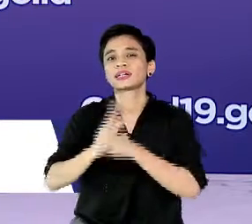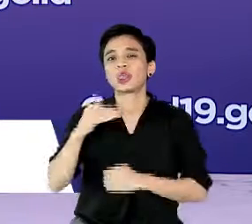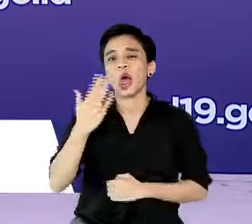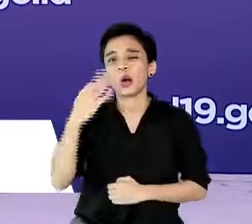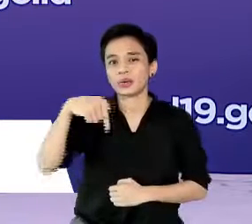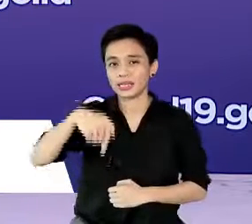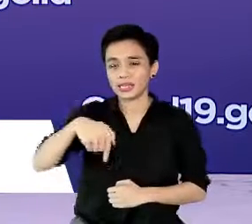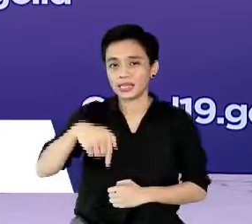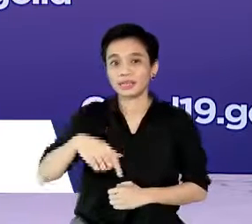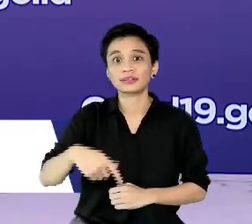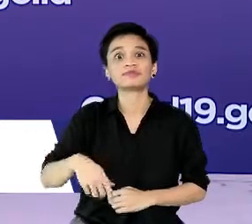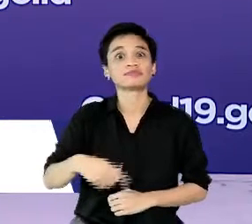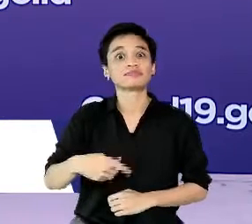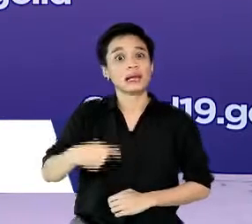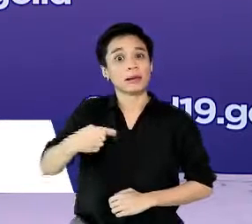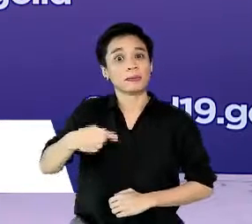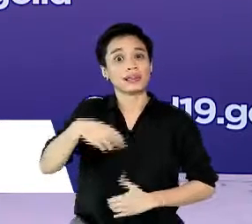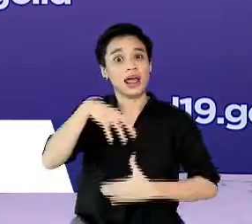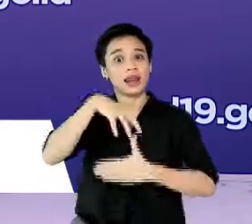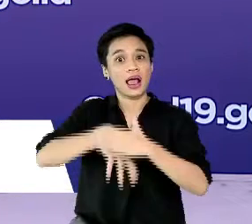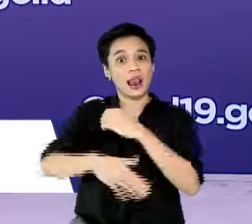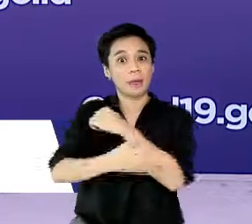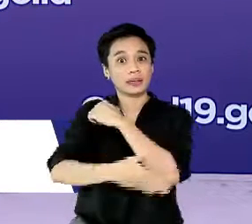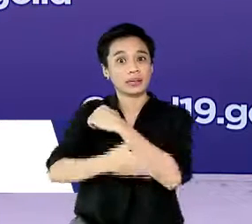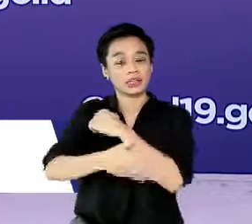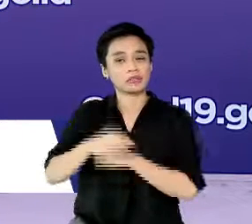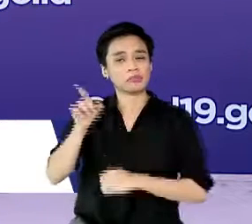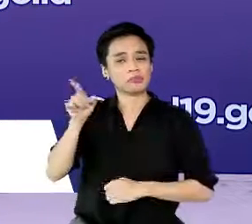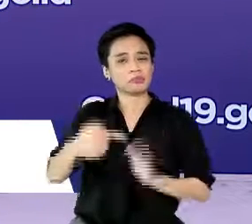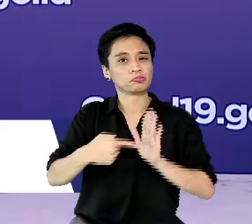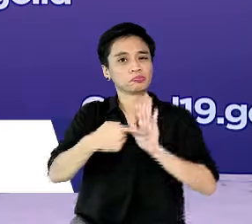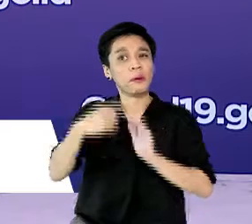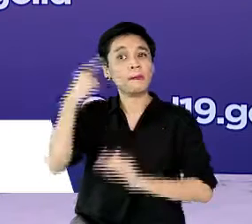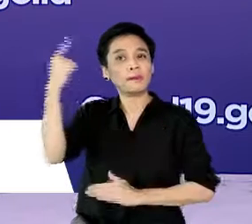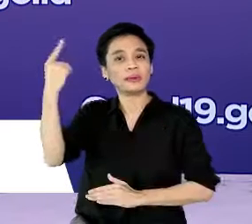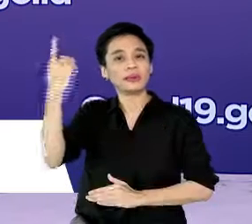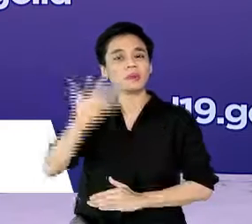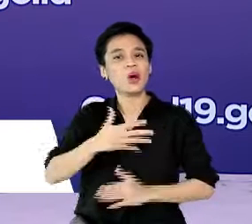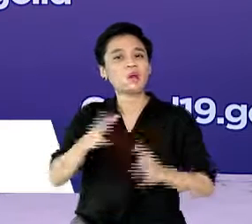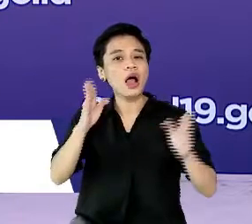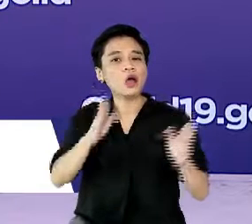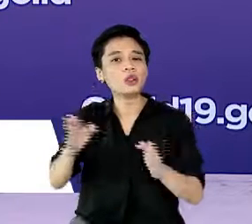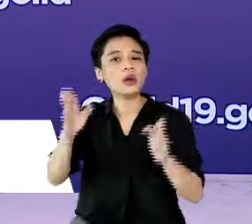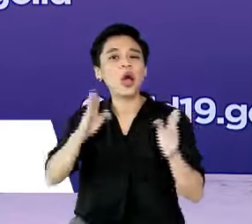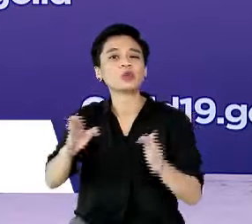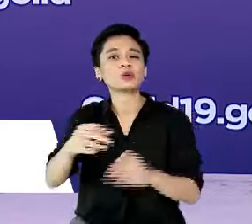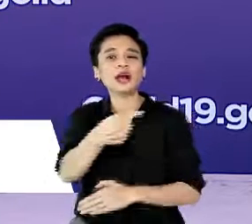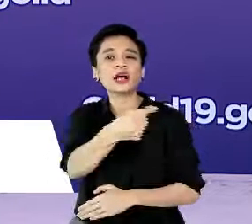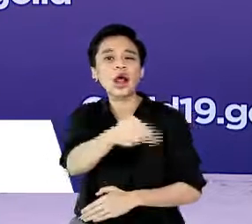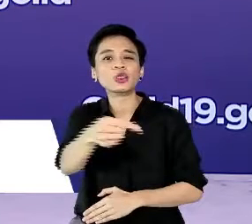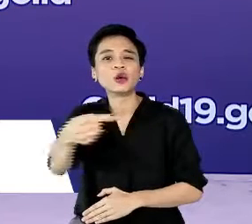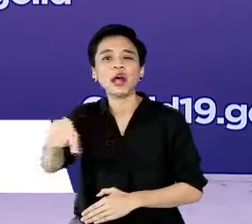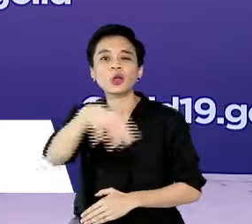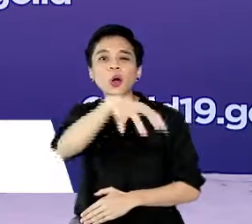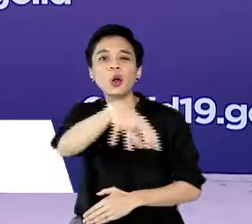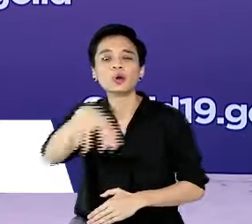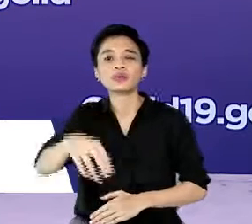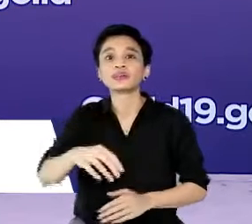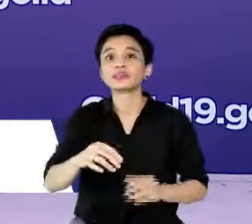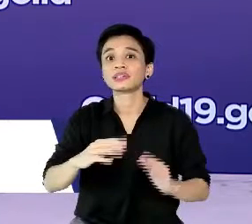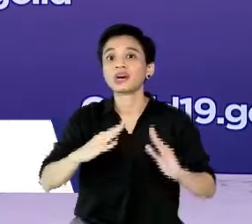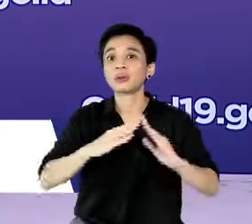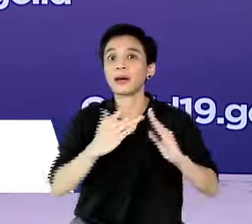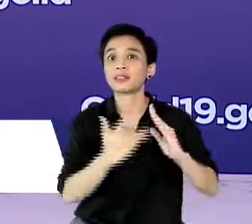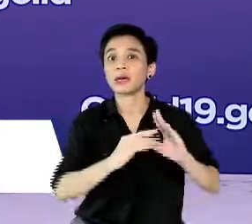inmendagri ini Pemerintah berupaya mengatur operasional sektor perkantoran dengan proporsi wfh sebanyak